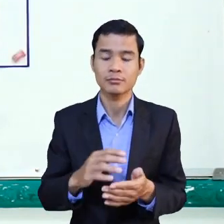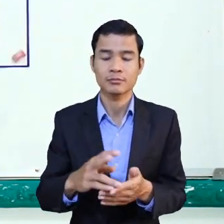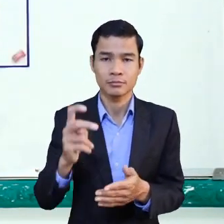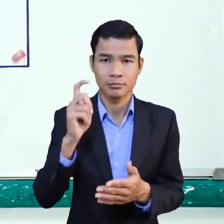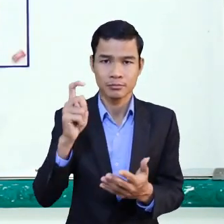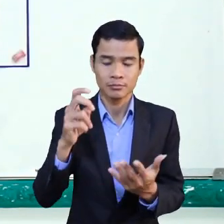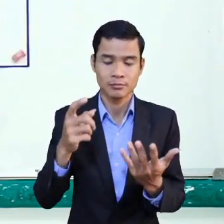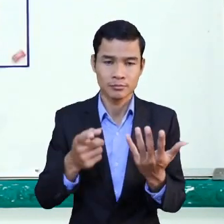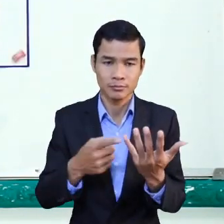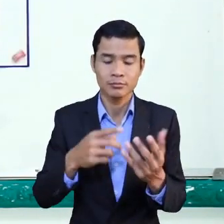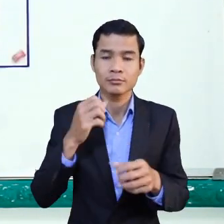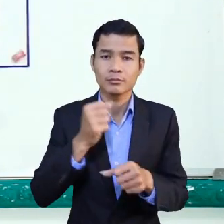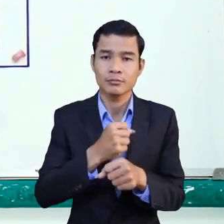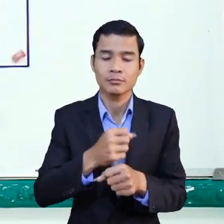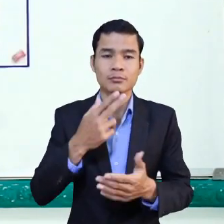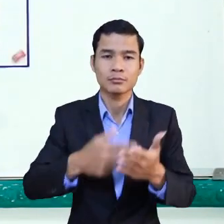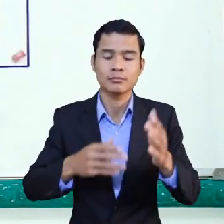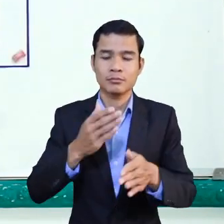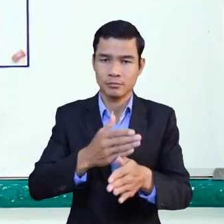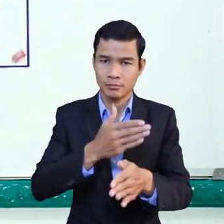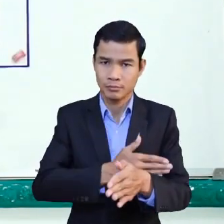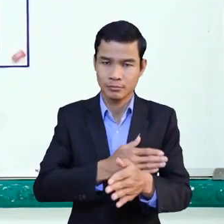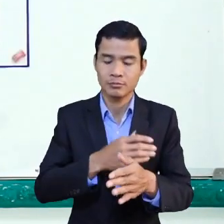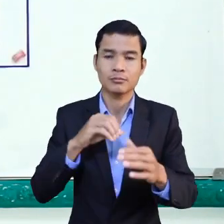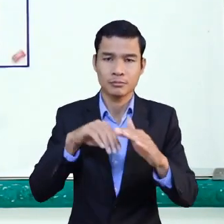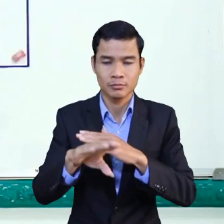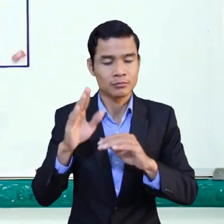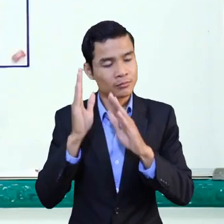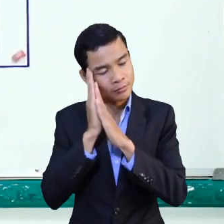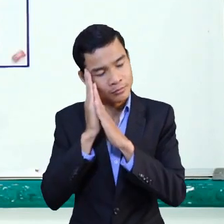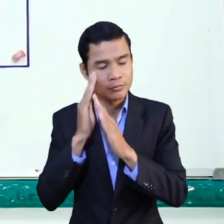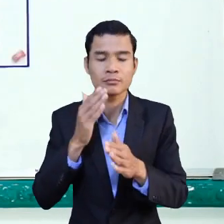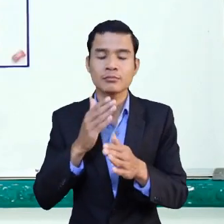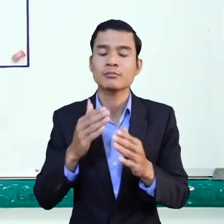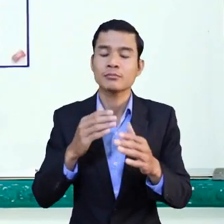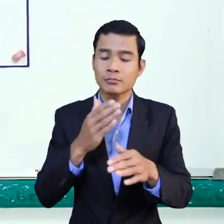តើខេធ្វើអ្វីមុនពេលដេក